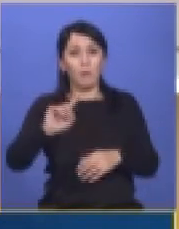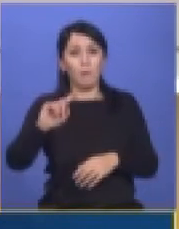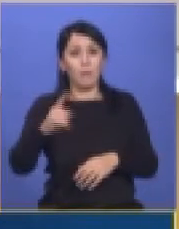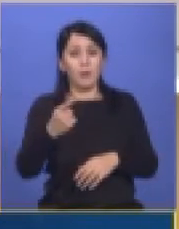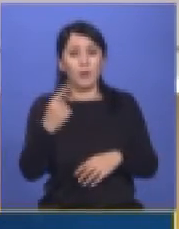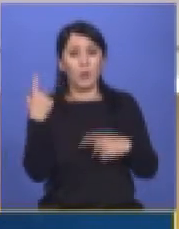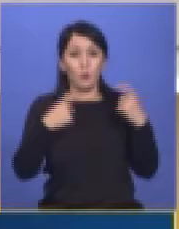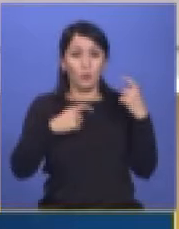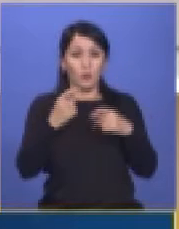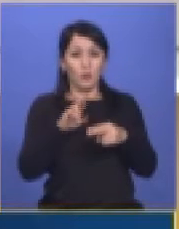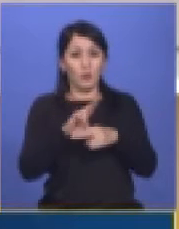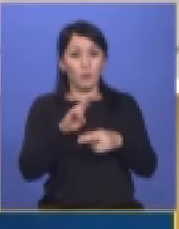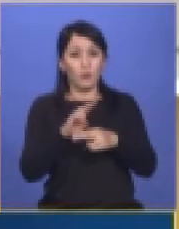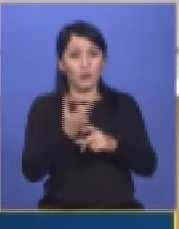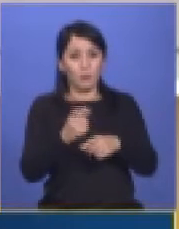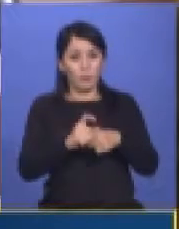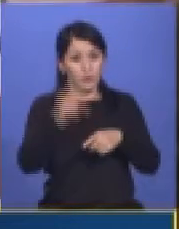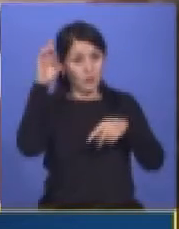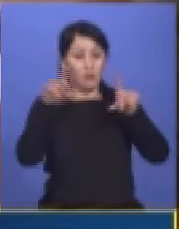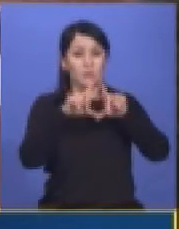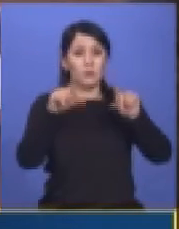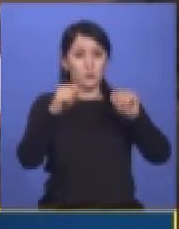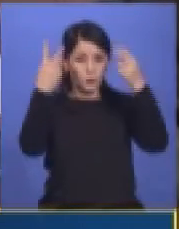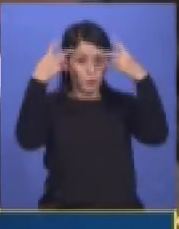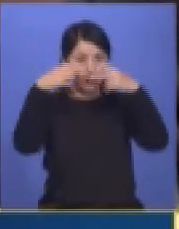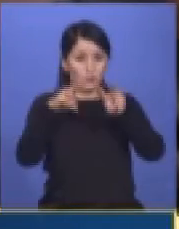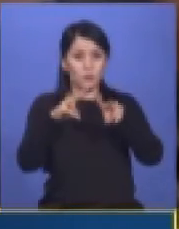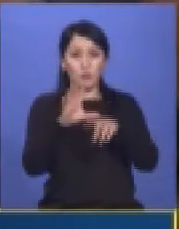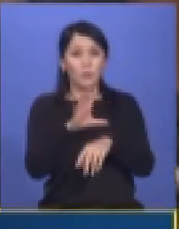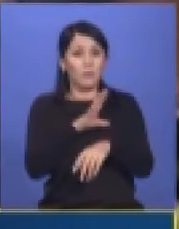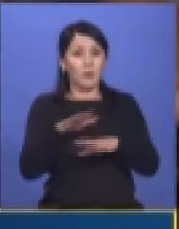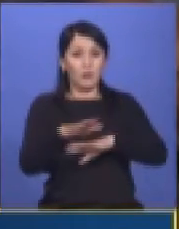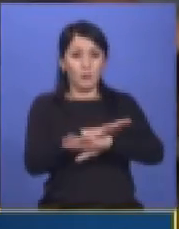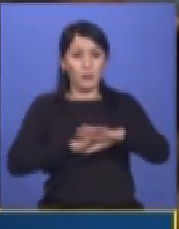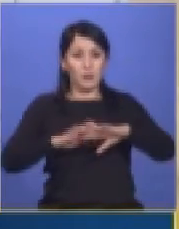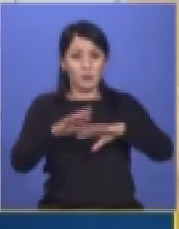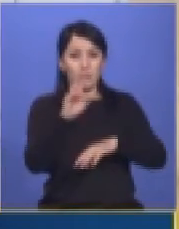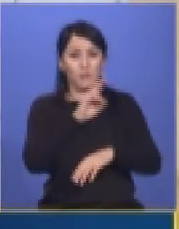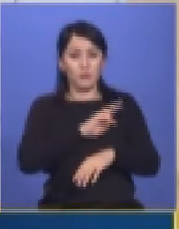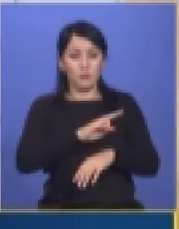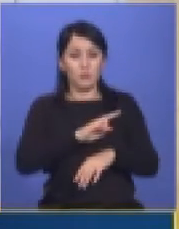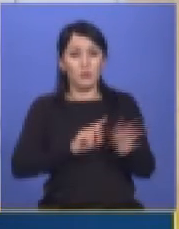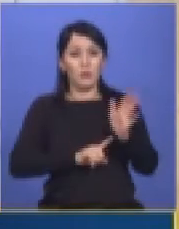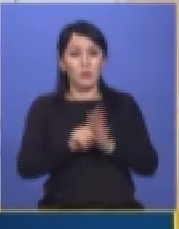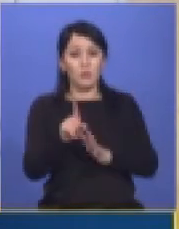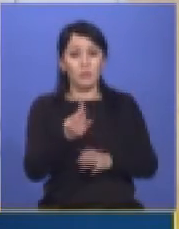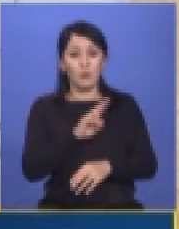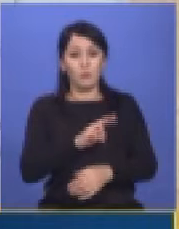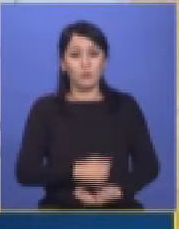первокурсников, поскольку эти ребята и в школе, и в университете не были вовлечены в общеобразовательный процесс в привычном